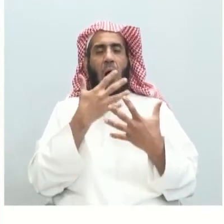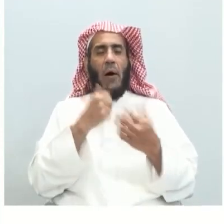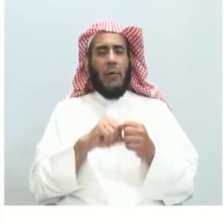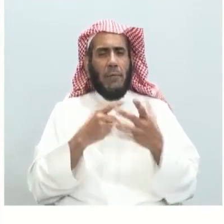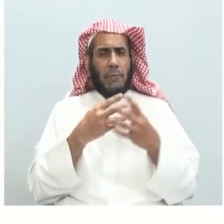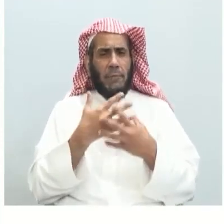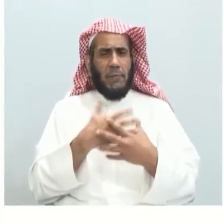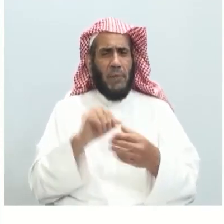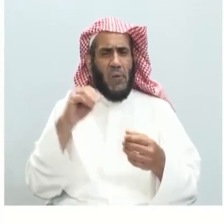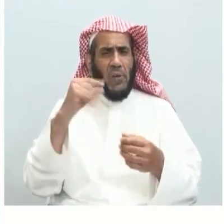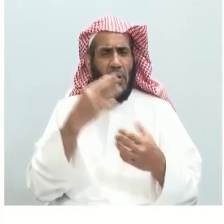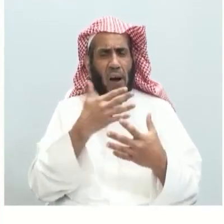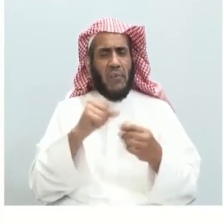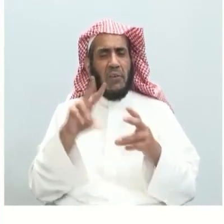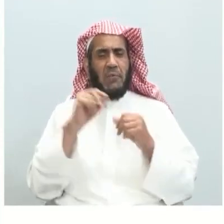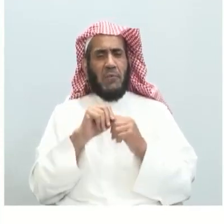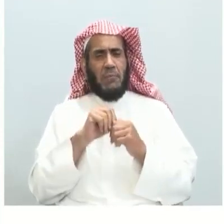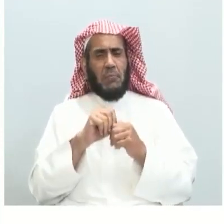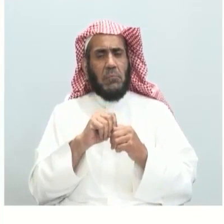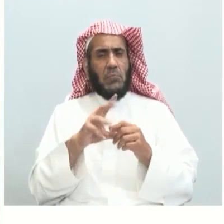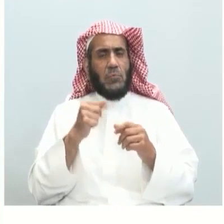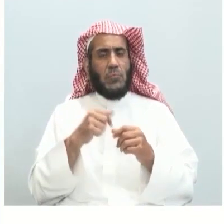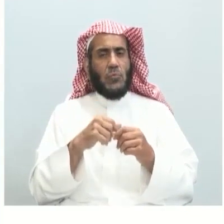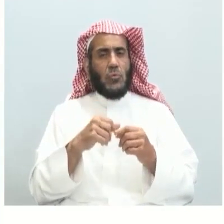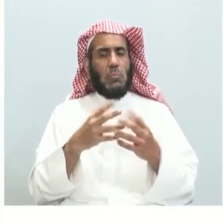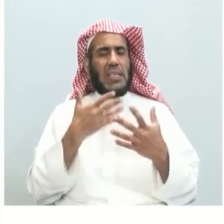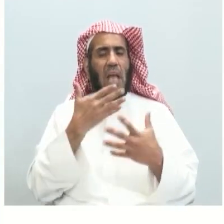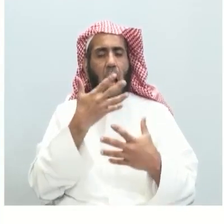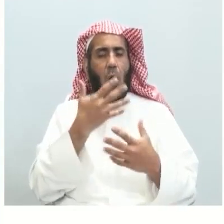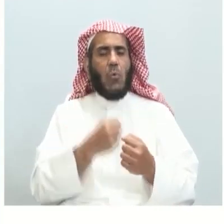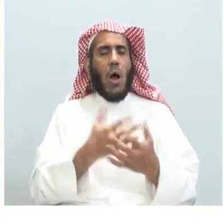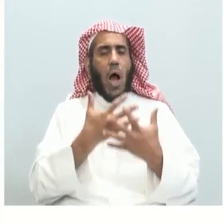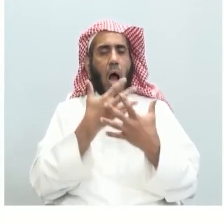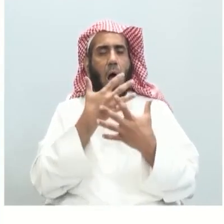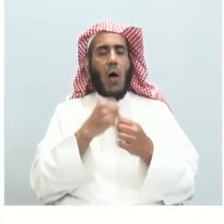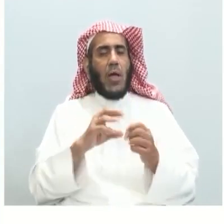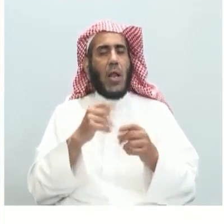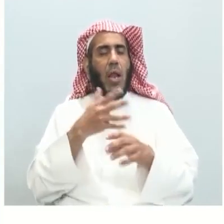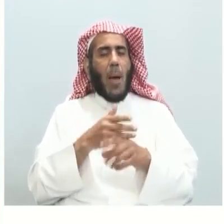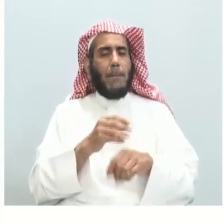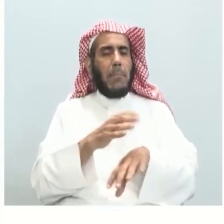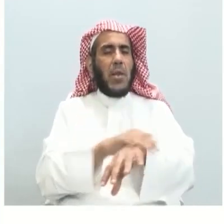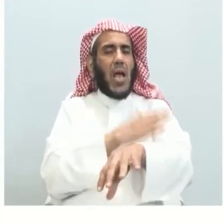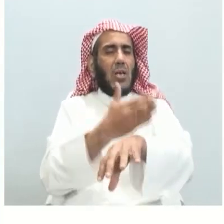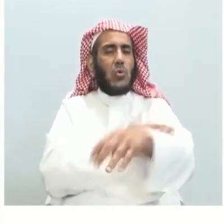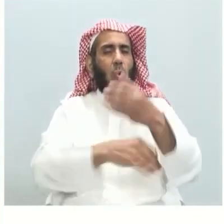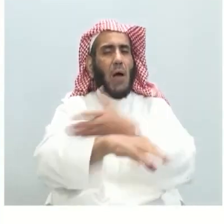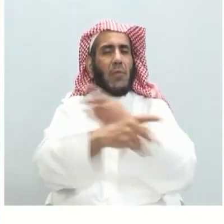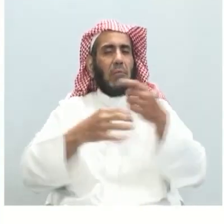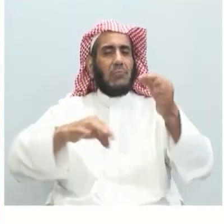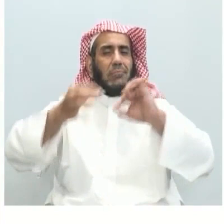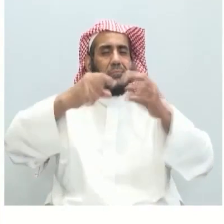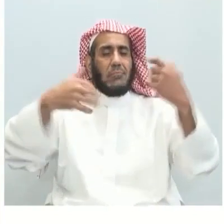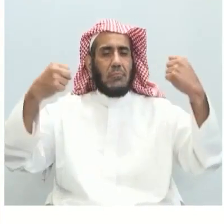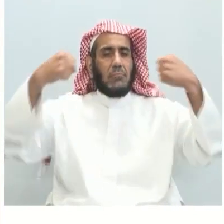المراد بهذه الجمله احسنتم ما تستدفع به فهذه الانعام من اصوافها واوبارها